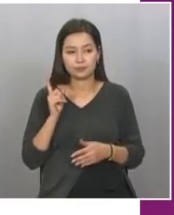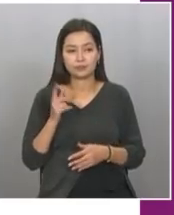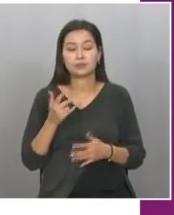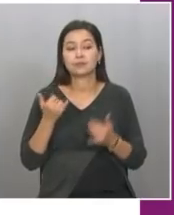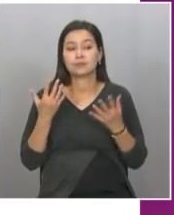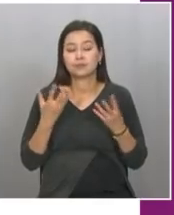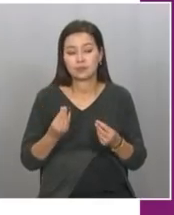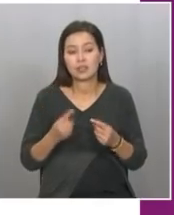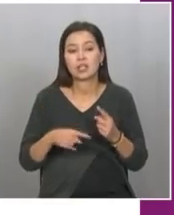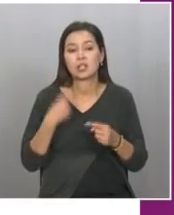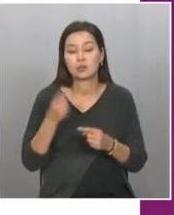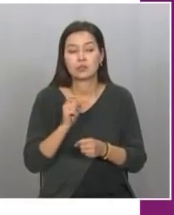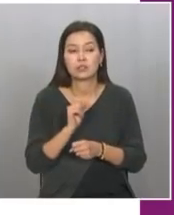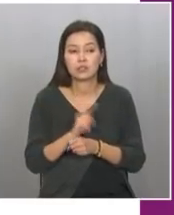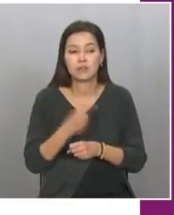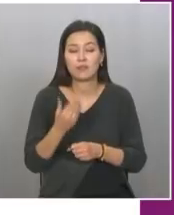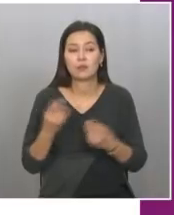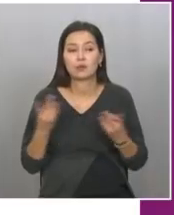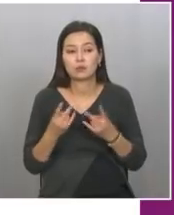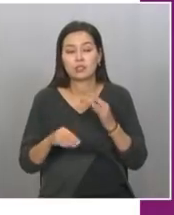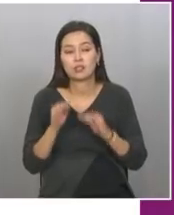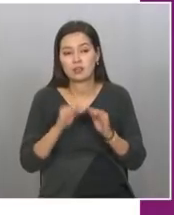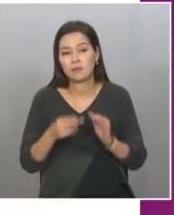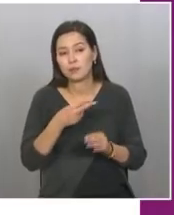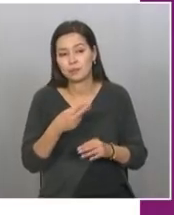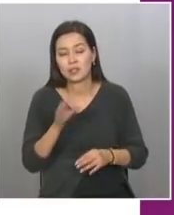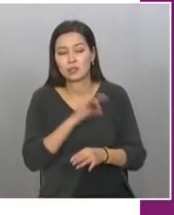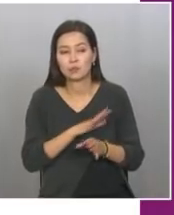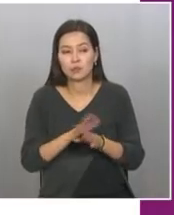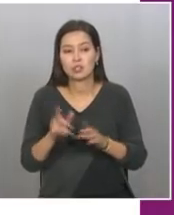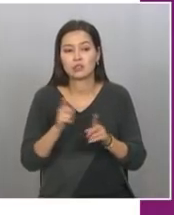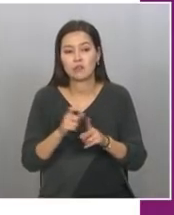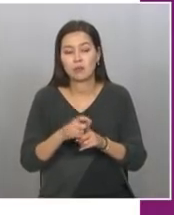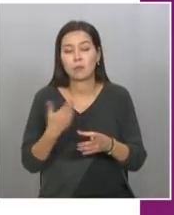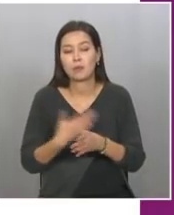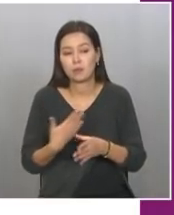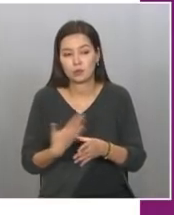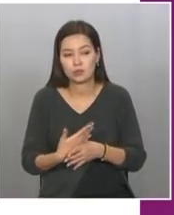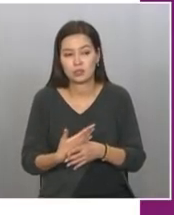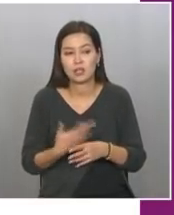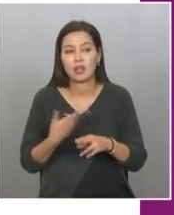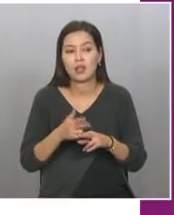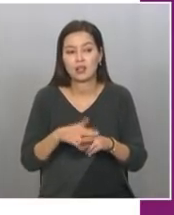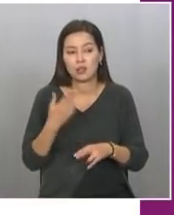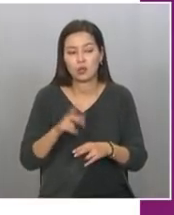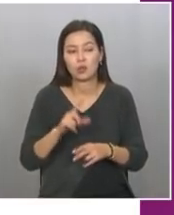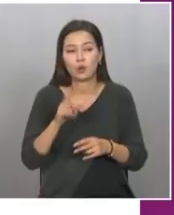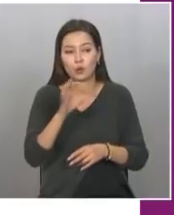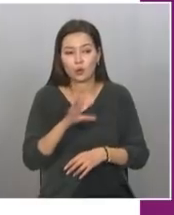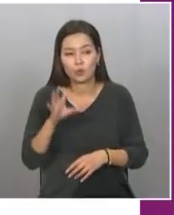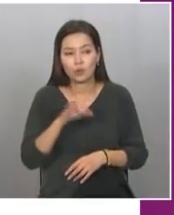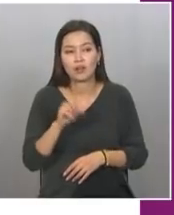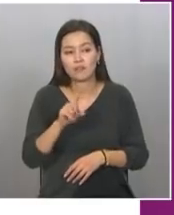ребята, следующее задание. Вам нужно составить предложение, используя слова-помощники. Это признаки